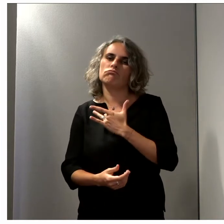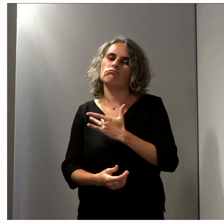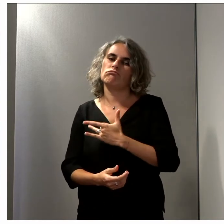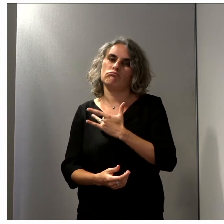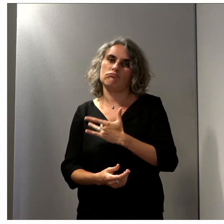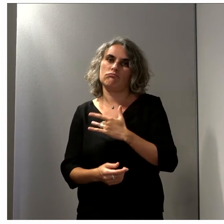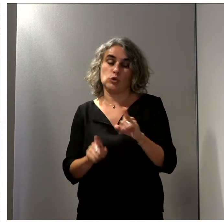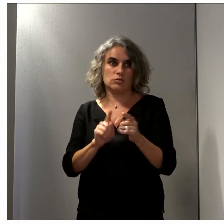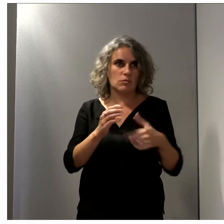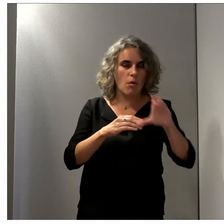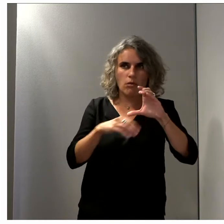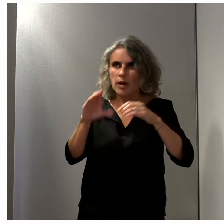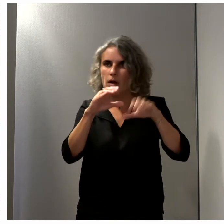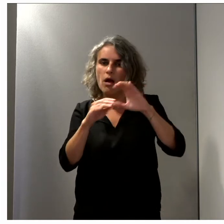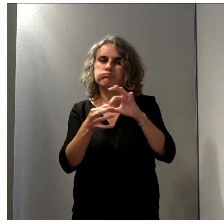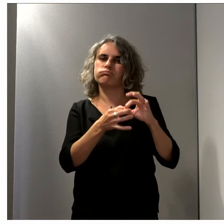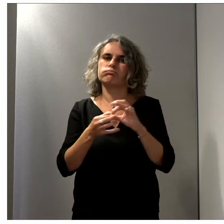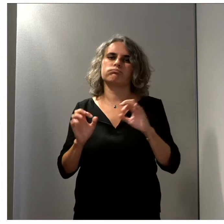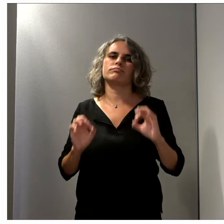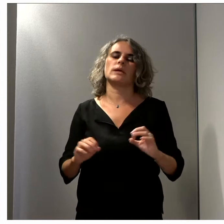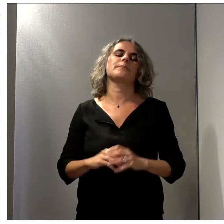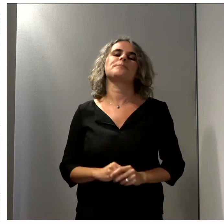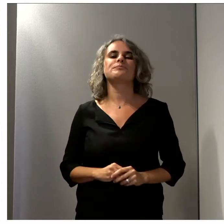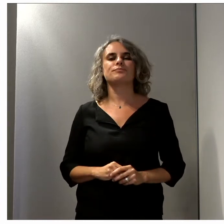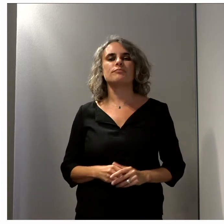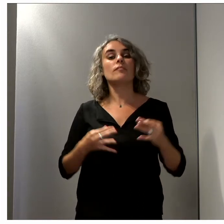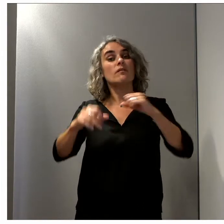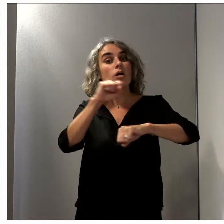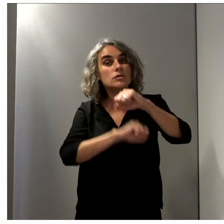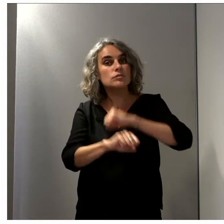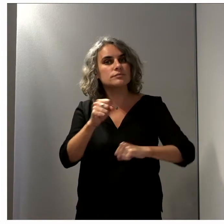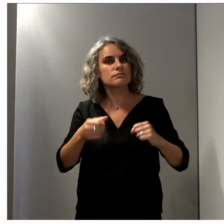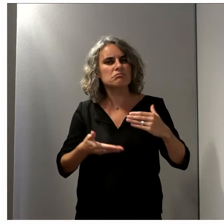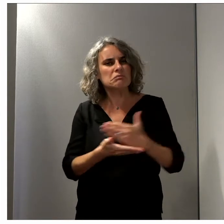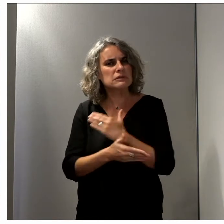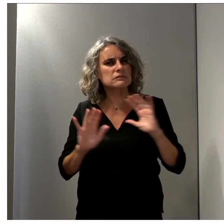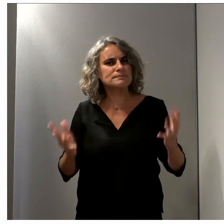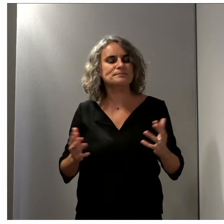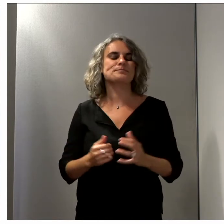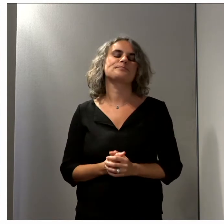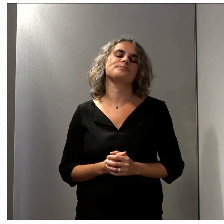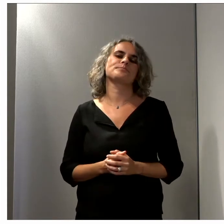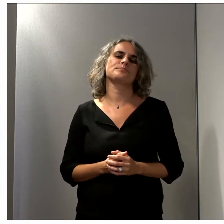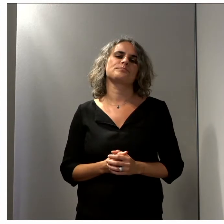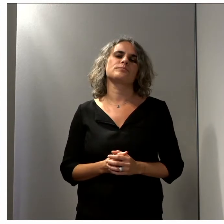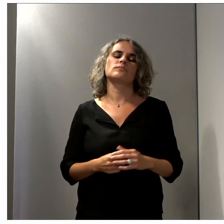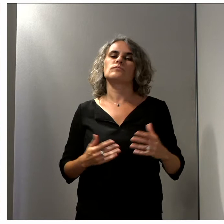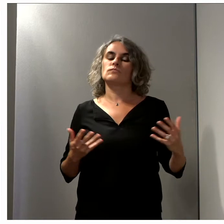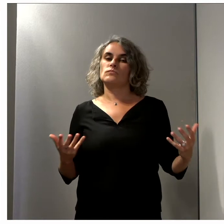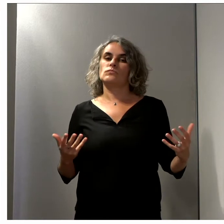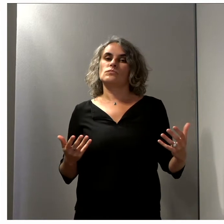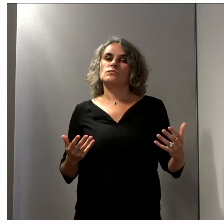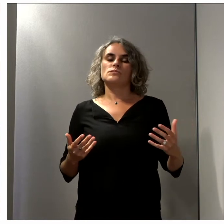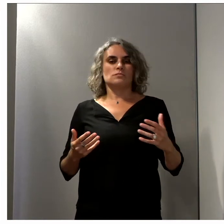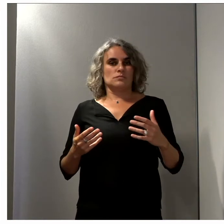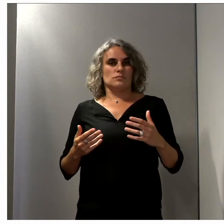intéressantes et très complémentaires les unes des autres. Donc en termes d'organisation, nous avons en fait